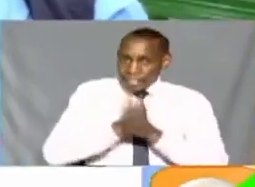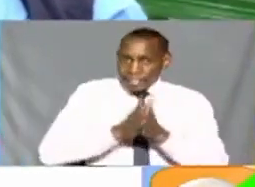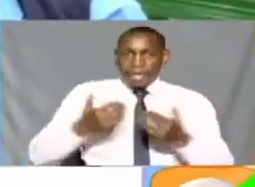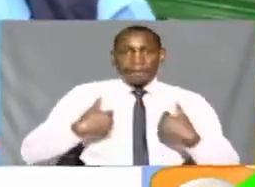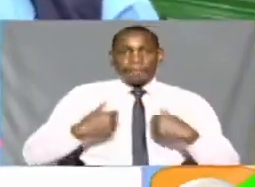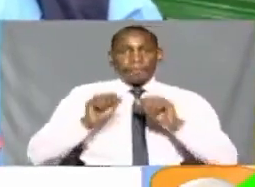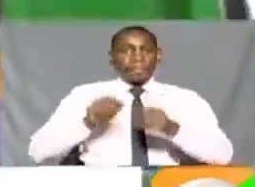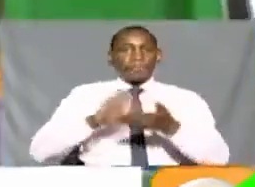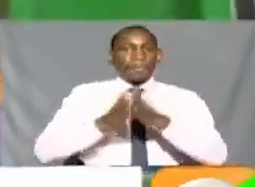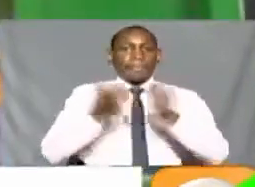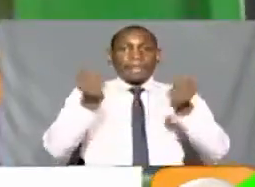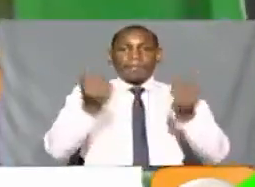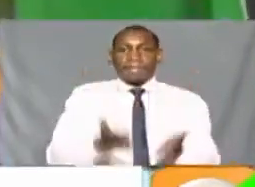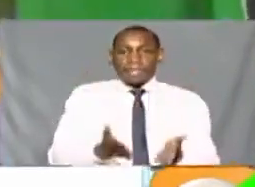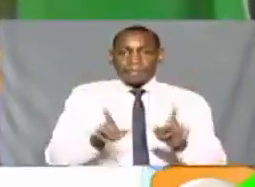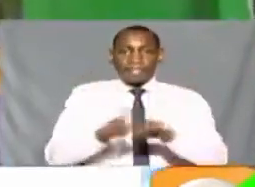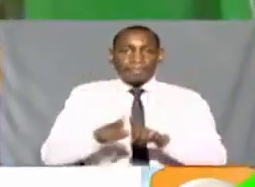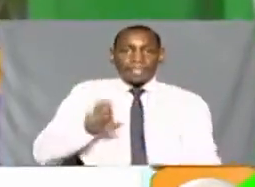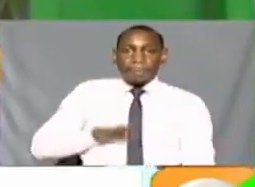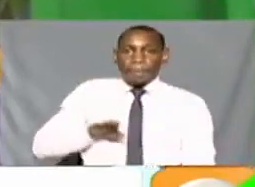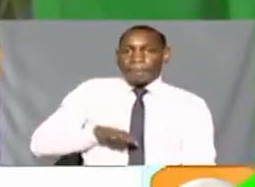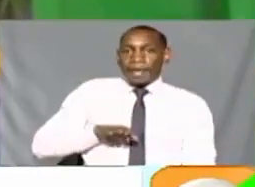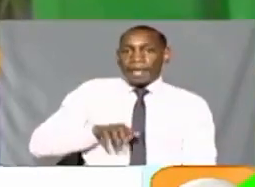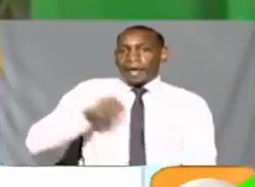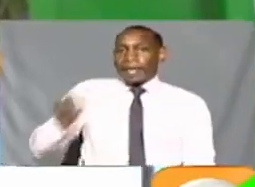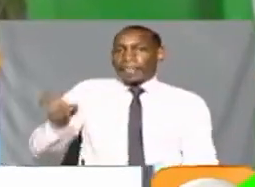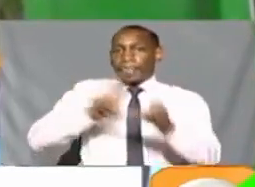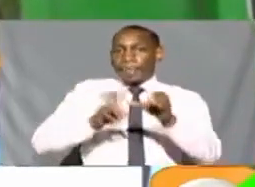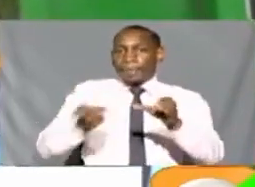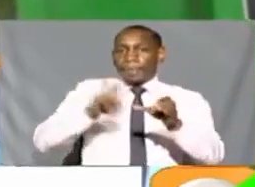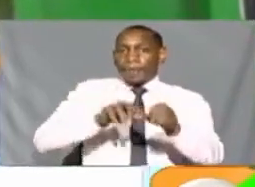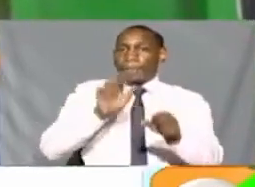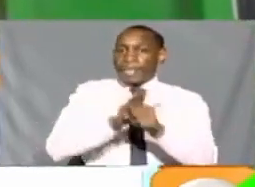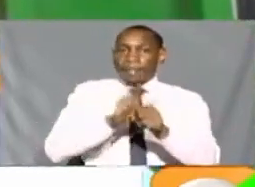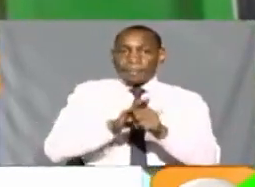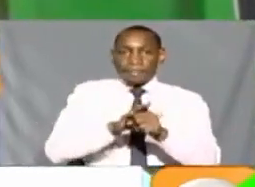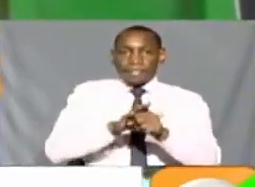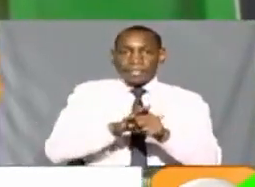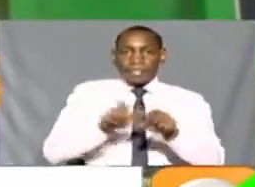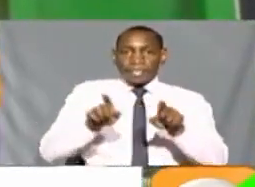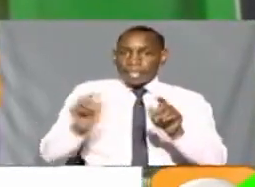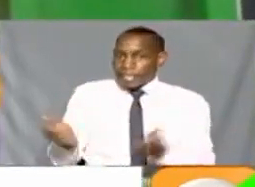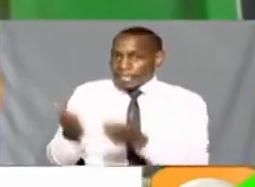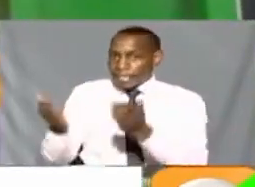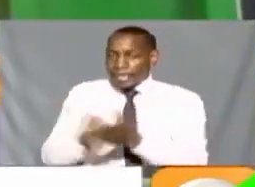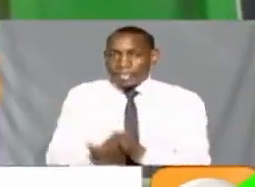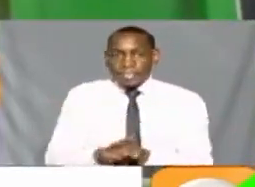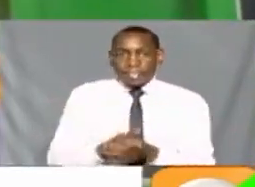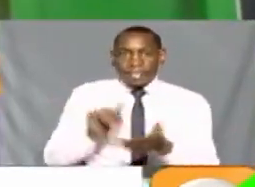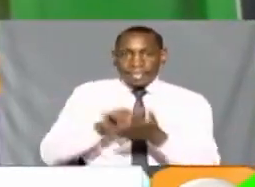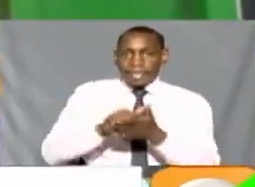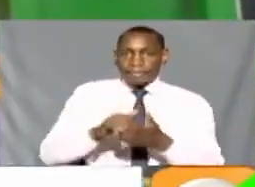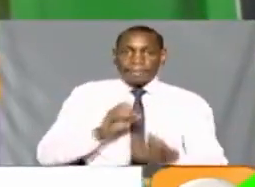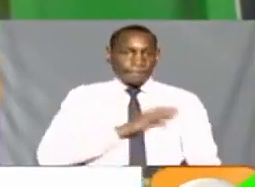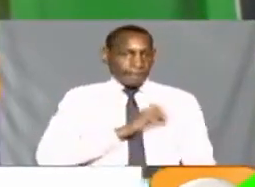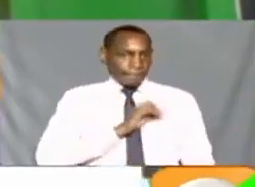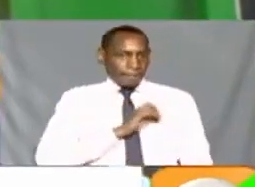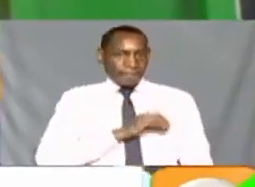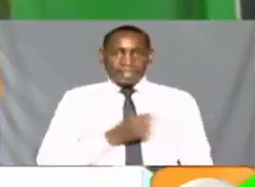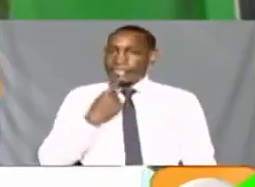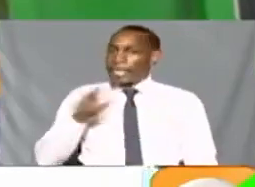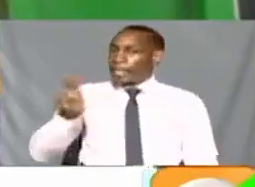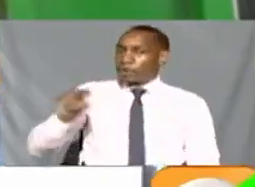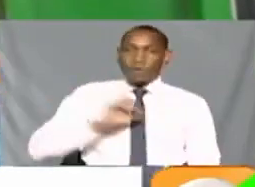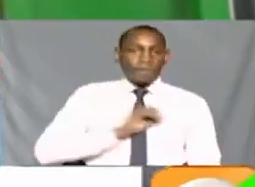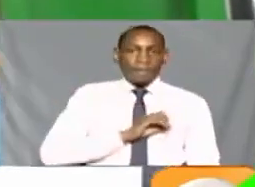nao wawe madereva. Hata wamama wale ninawabeba wengi na wapatia courage, na wambia pana, wanakuwaga na uoga, na wambia pana,